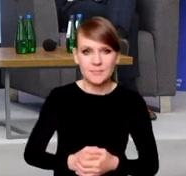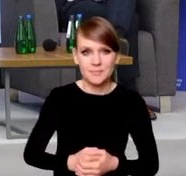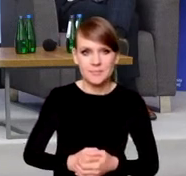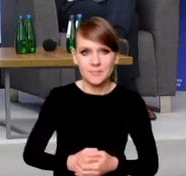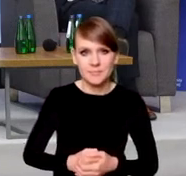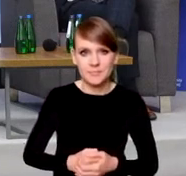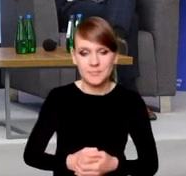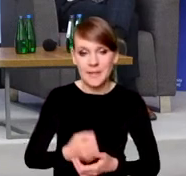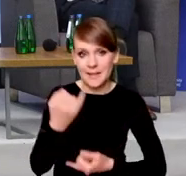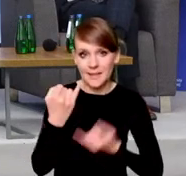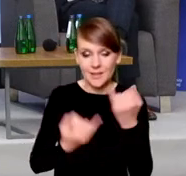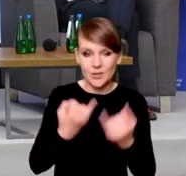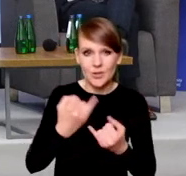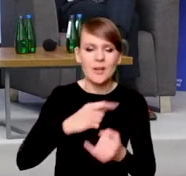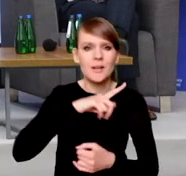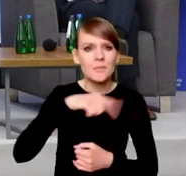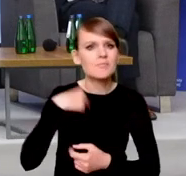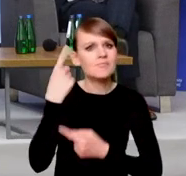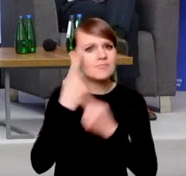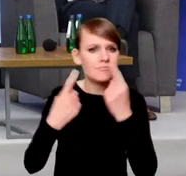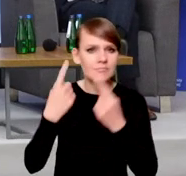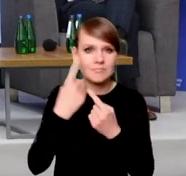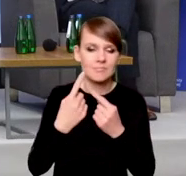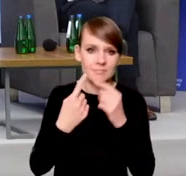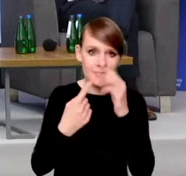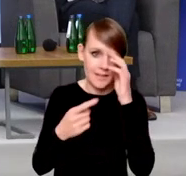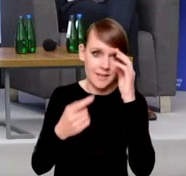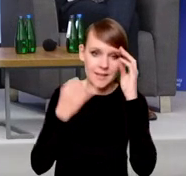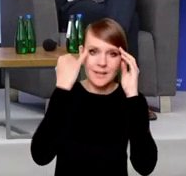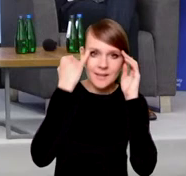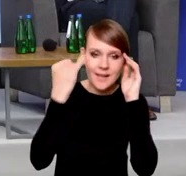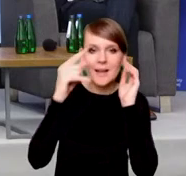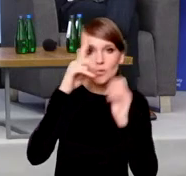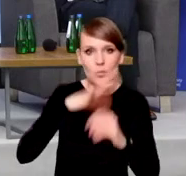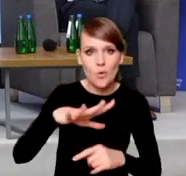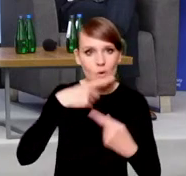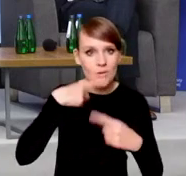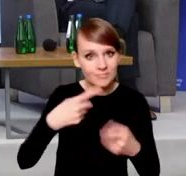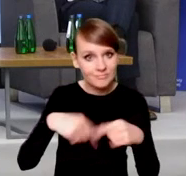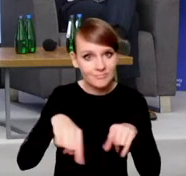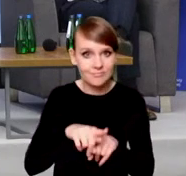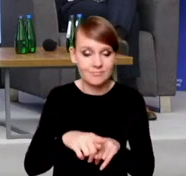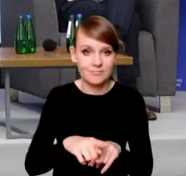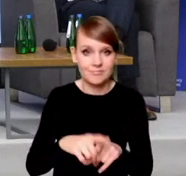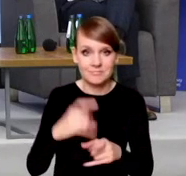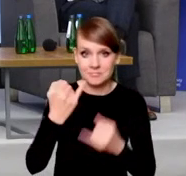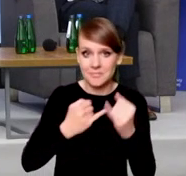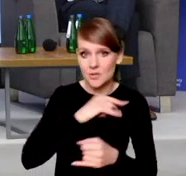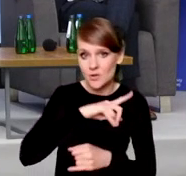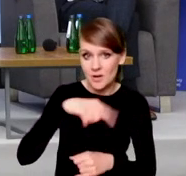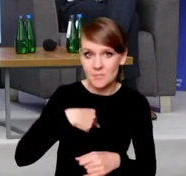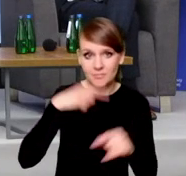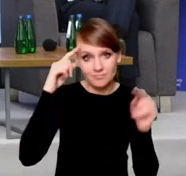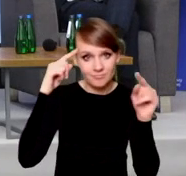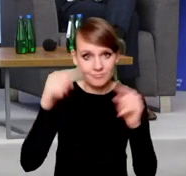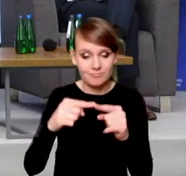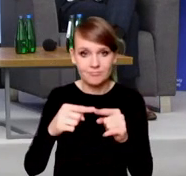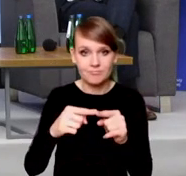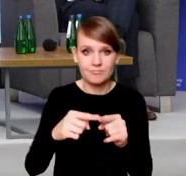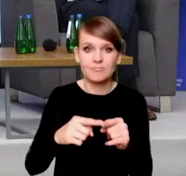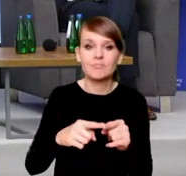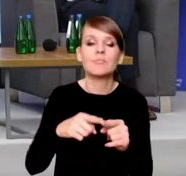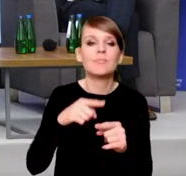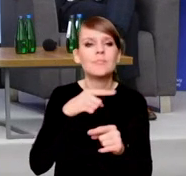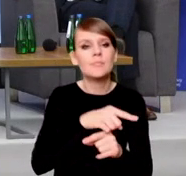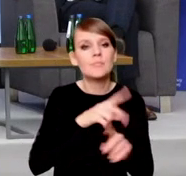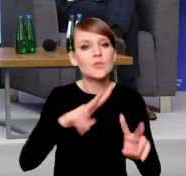Jeśli myślimy o wdrażaniu idei społecznej odpowiedzialności i koncentrujemy się na przekazie lub na barierach,